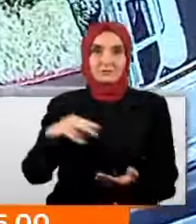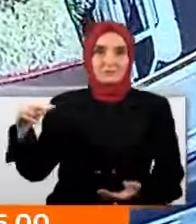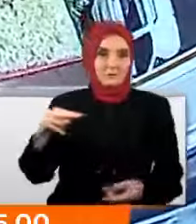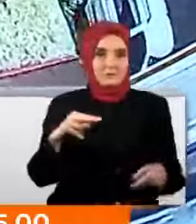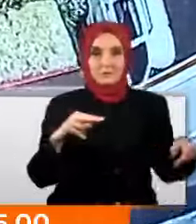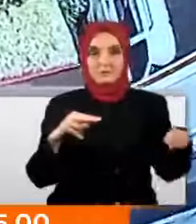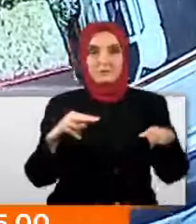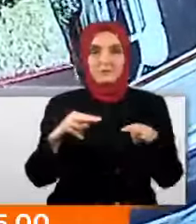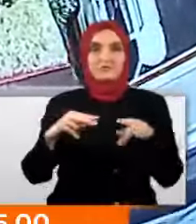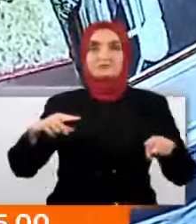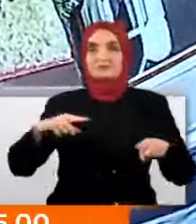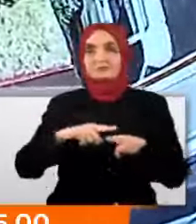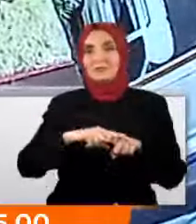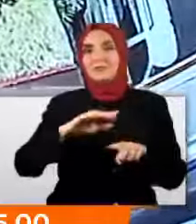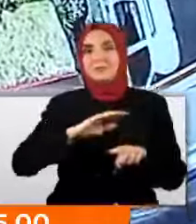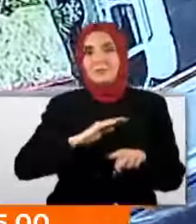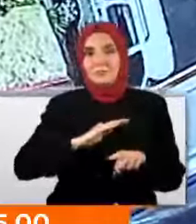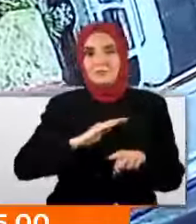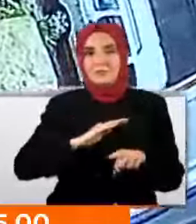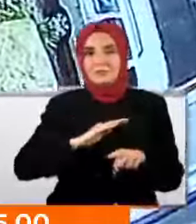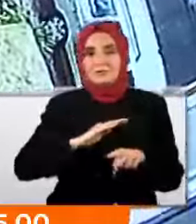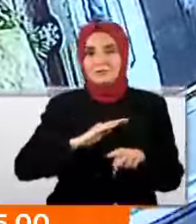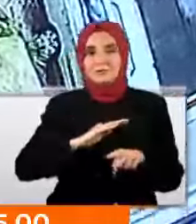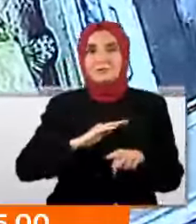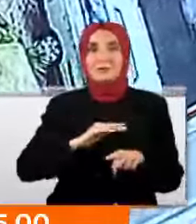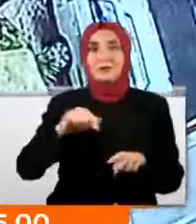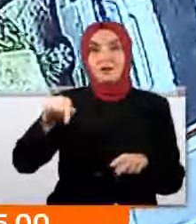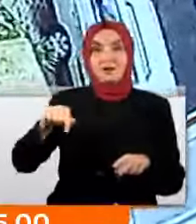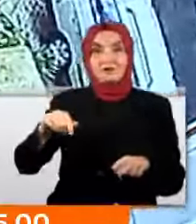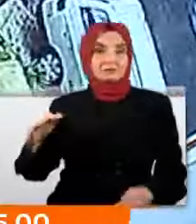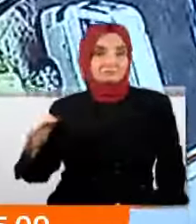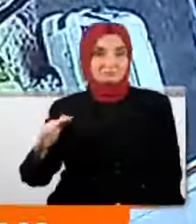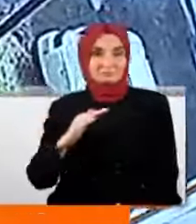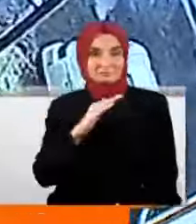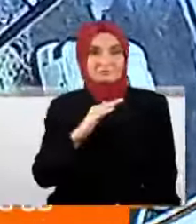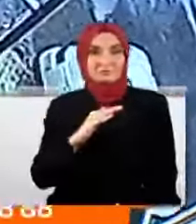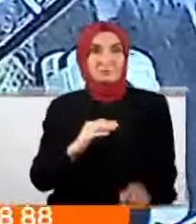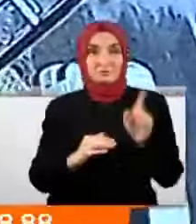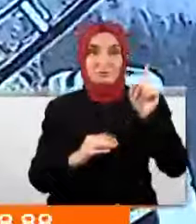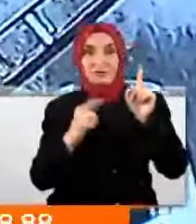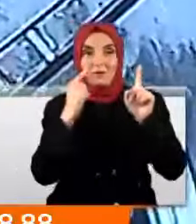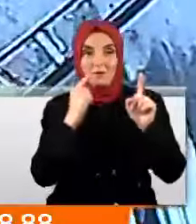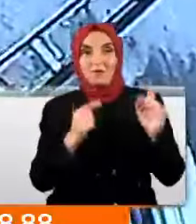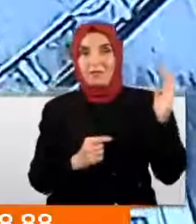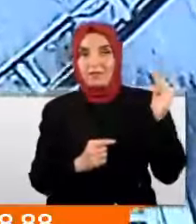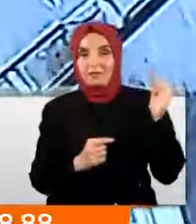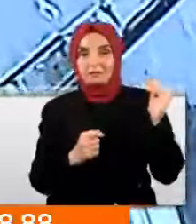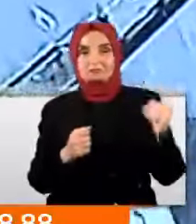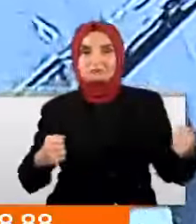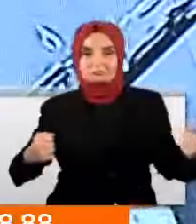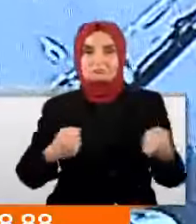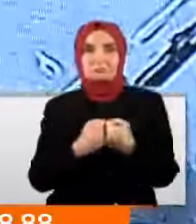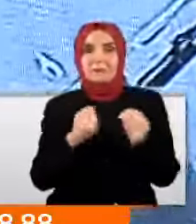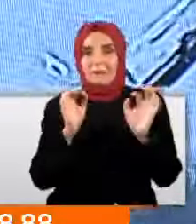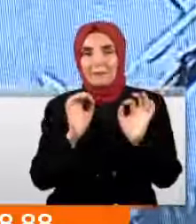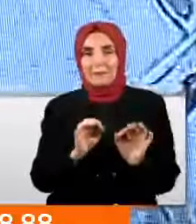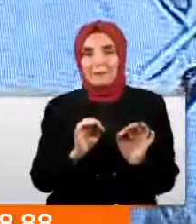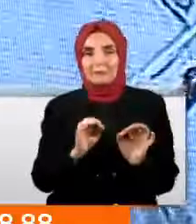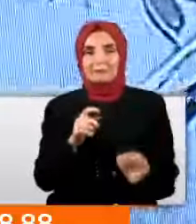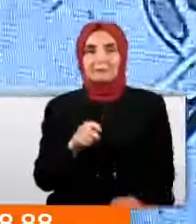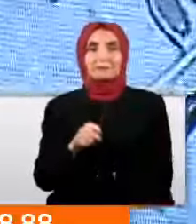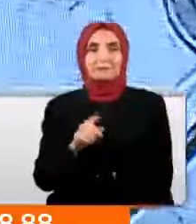gelen araçla yukarıdan gelen araç hep bu yolda kafa kafaya çarpışıyor. Ve bu ne ilk ne de son olacak gibi görünüyor.